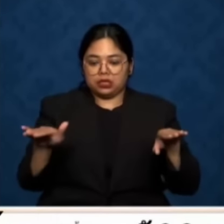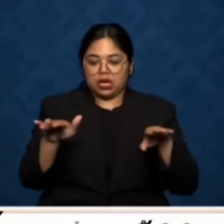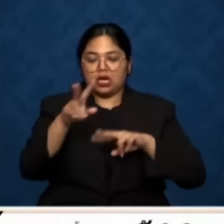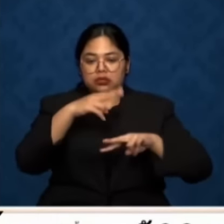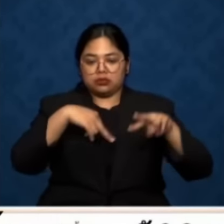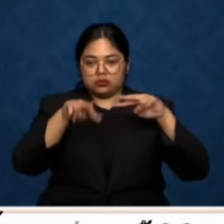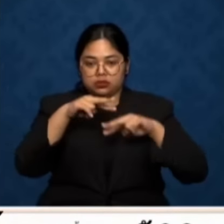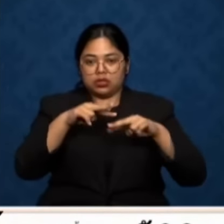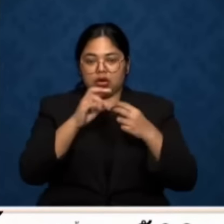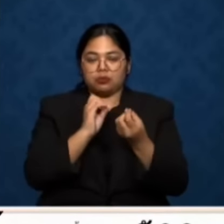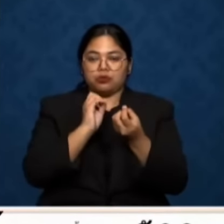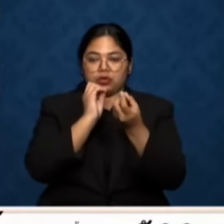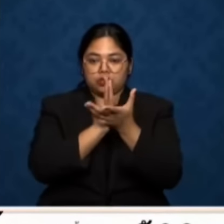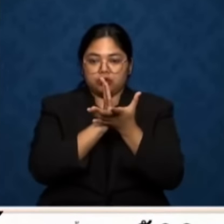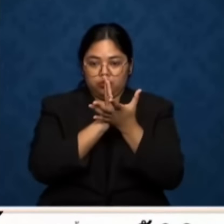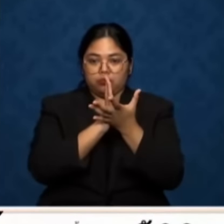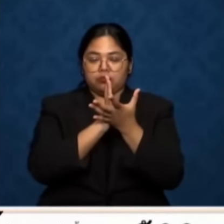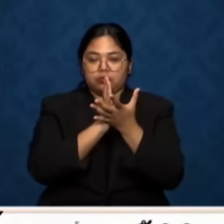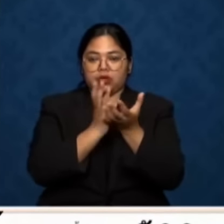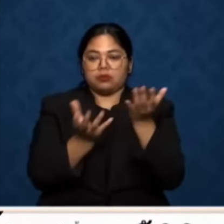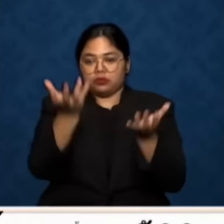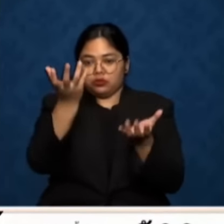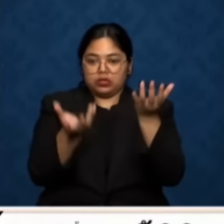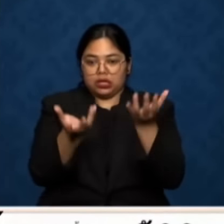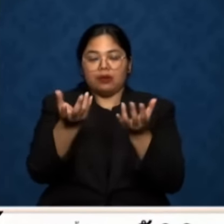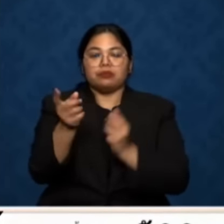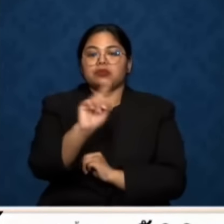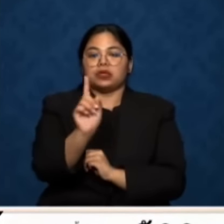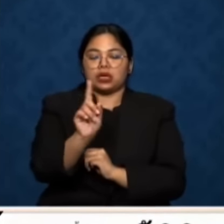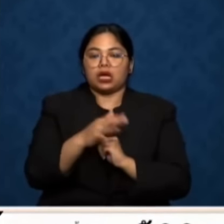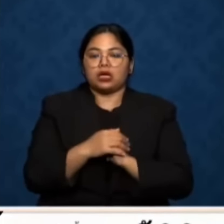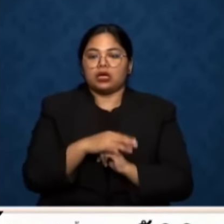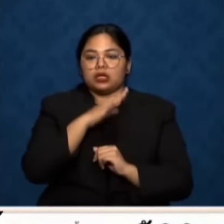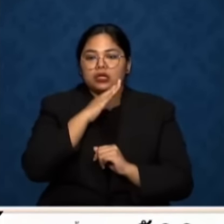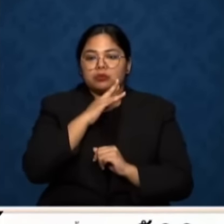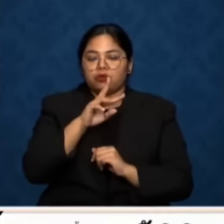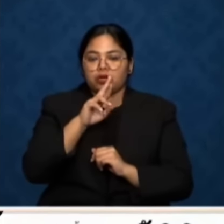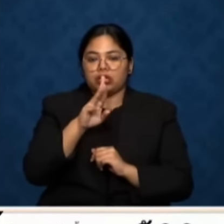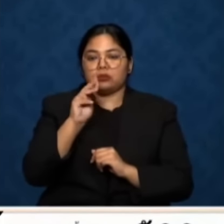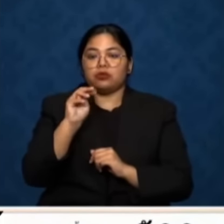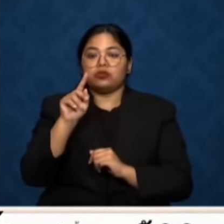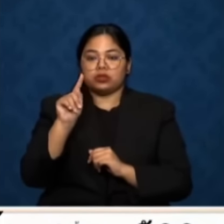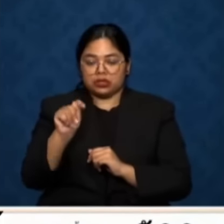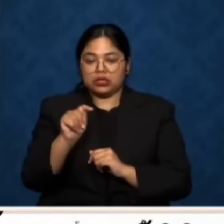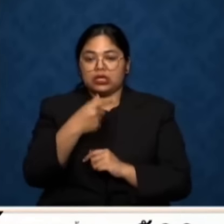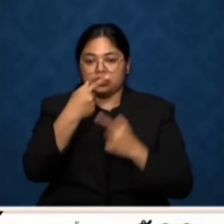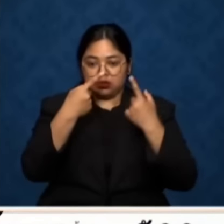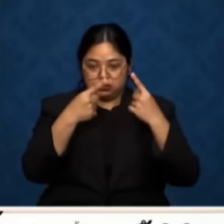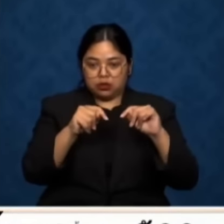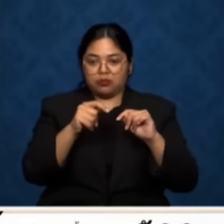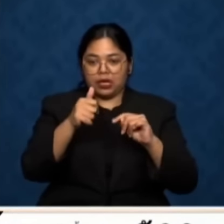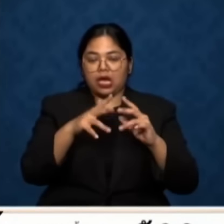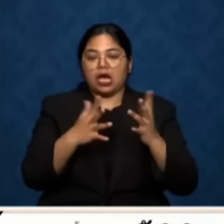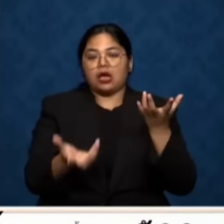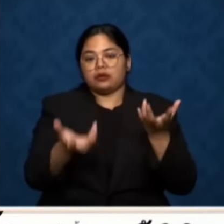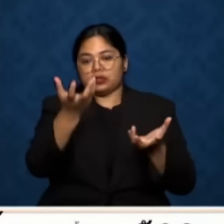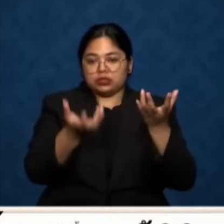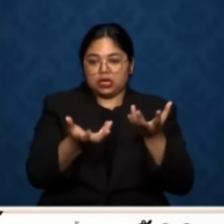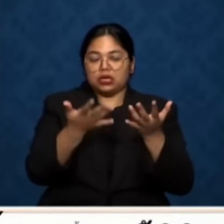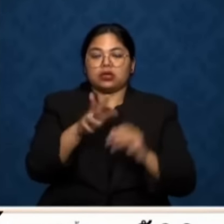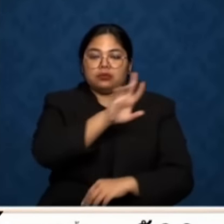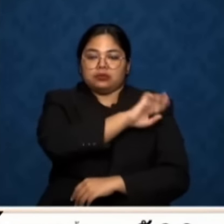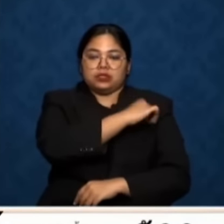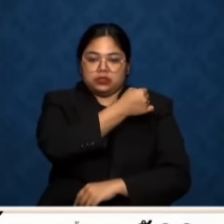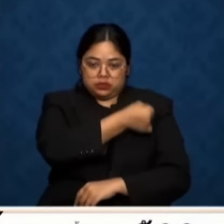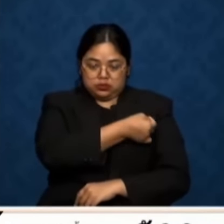เนี่ยส่งผลต่อกระบวนการยุติธรรมอย่างไรซึ่งผมว่ามีอย่างน้อยรัฐมนตรี2ท่านที่น่าจะตอบได้ก็คือยุติธรรมกับสาธารณสุ